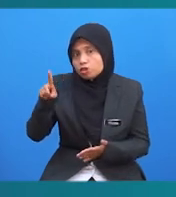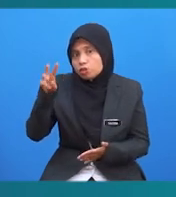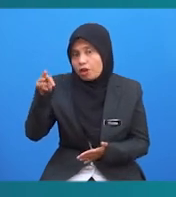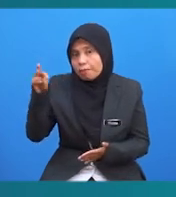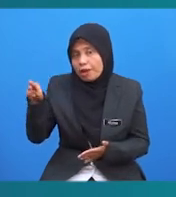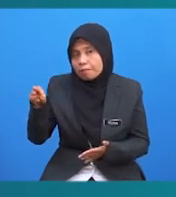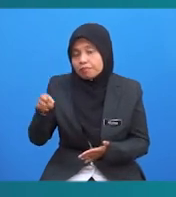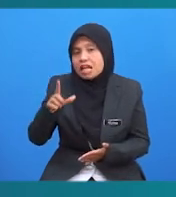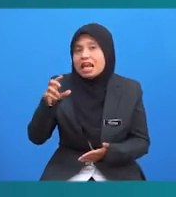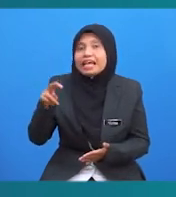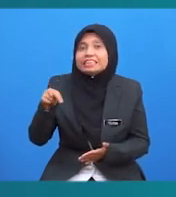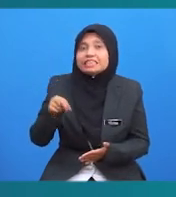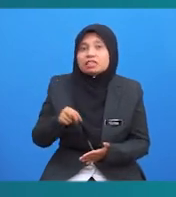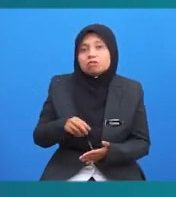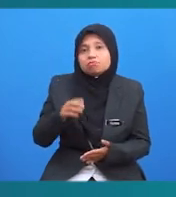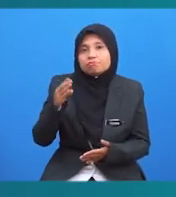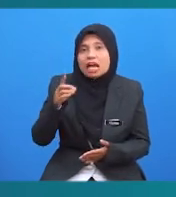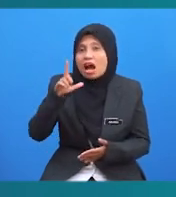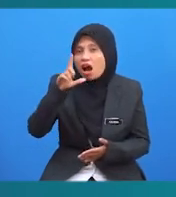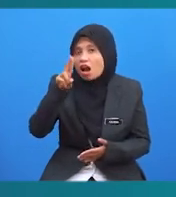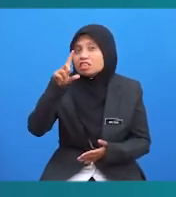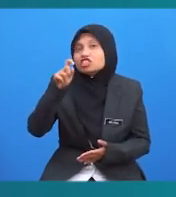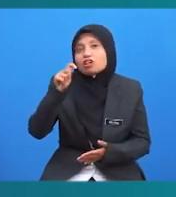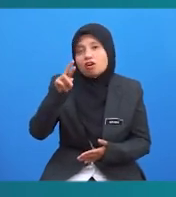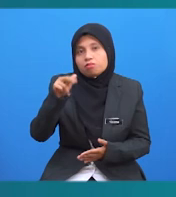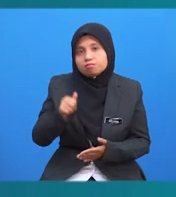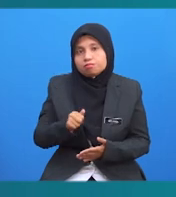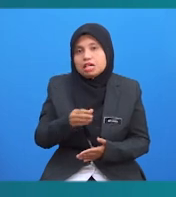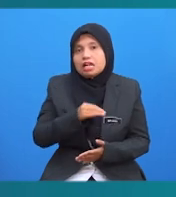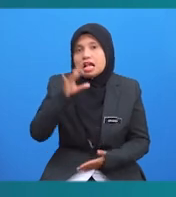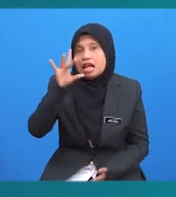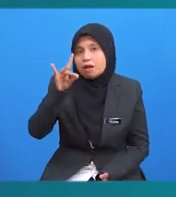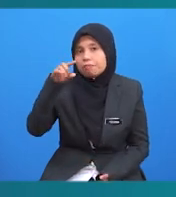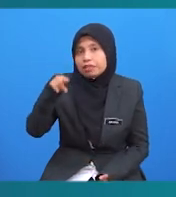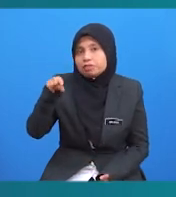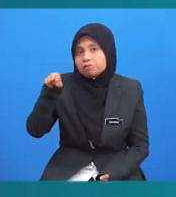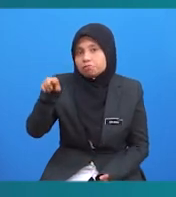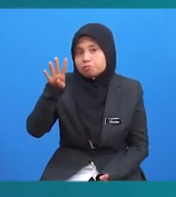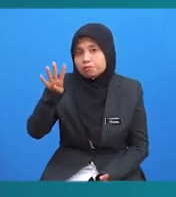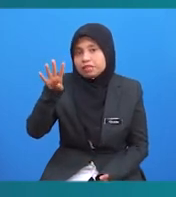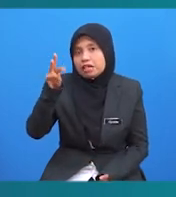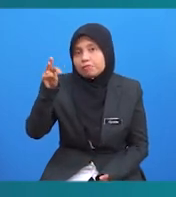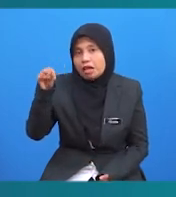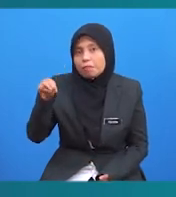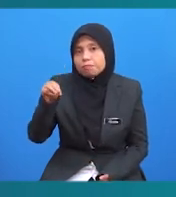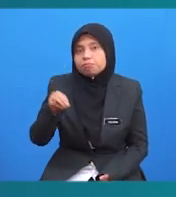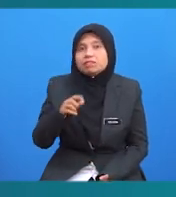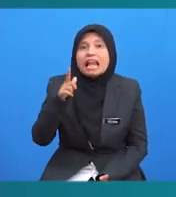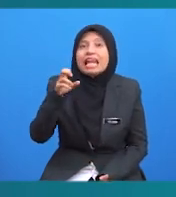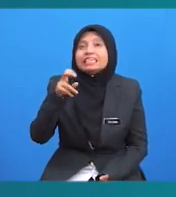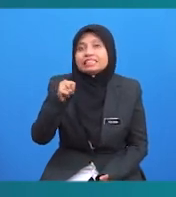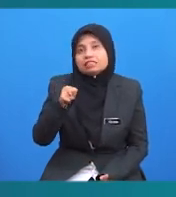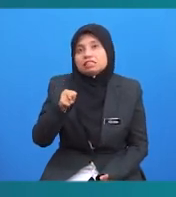adalah lensa ultra wide. Dan yang akhir sekali, 8 hingga 14mm adalah lensa